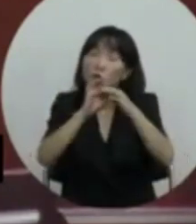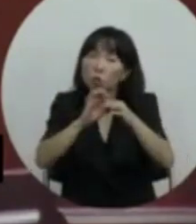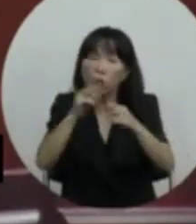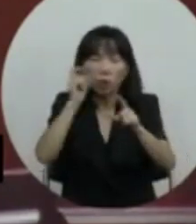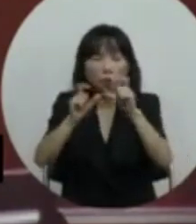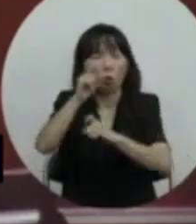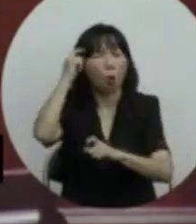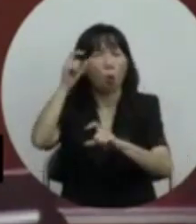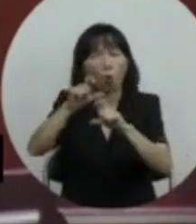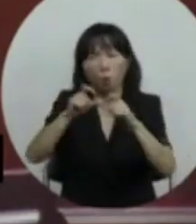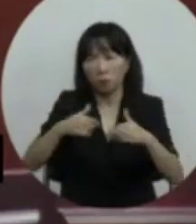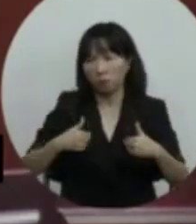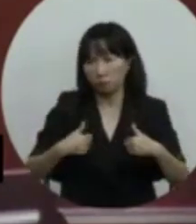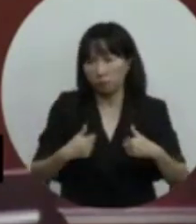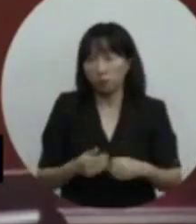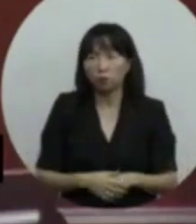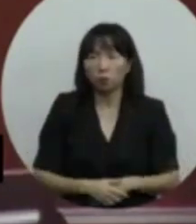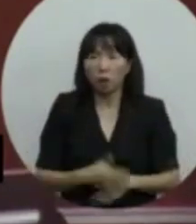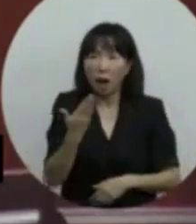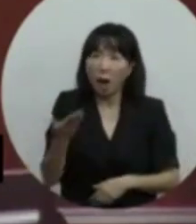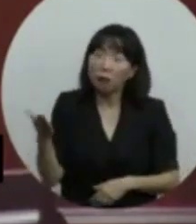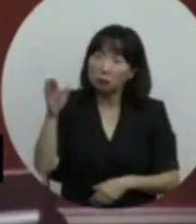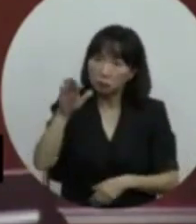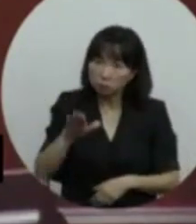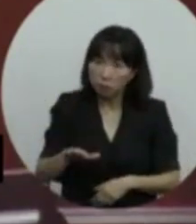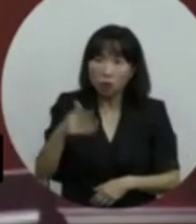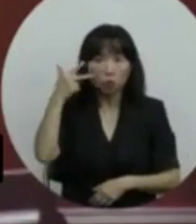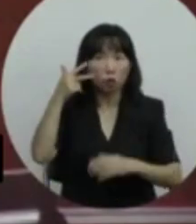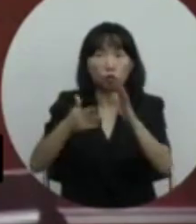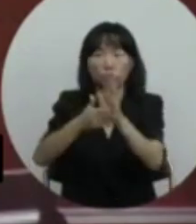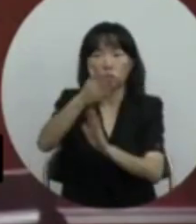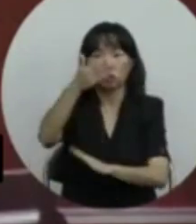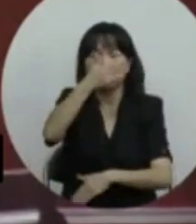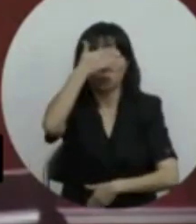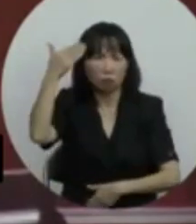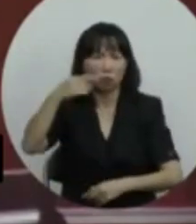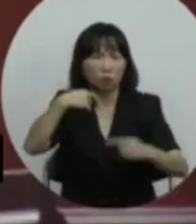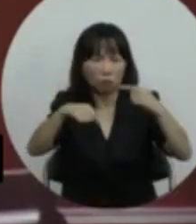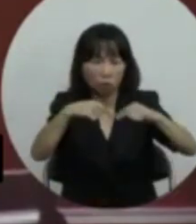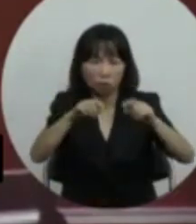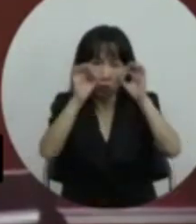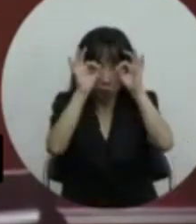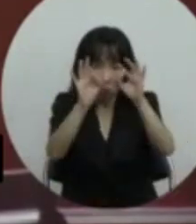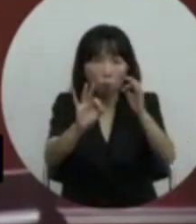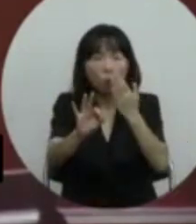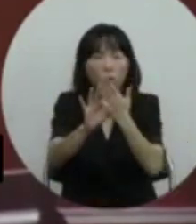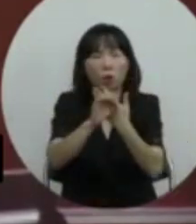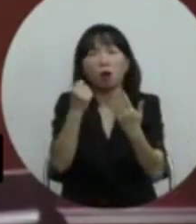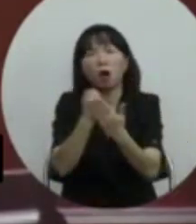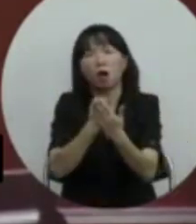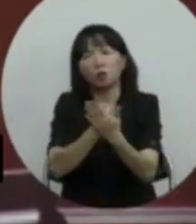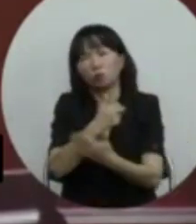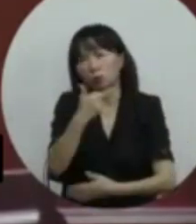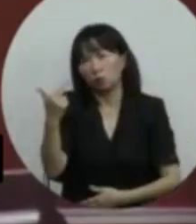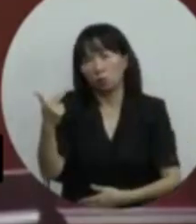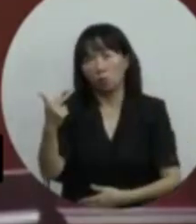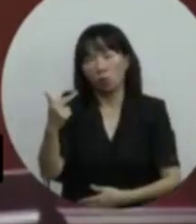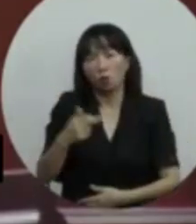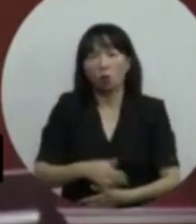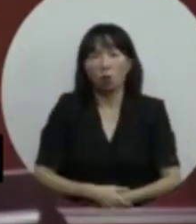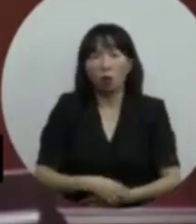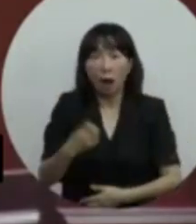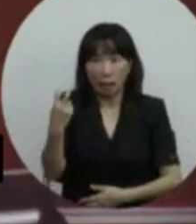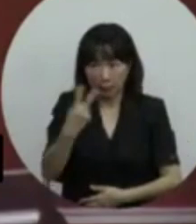한다고 생각합니다. 그러나 아직도 여주시의 청년 정책을 살펴보면 아쉬움이 많이 느껴져